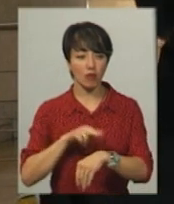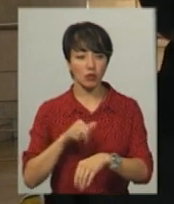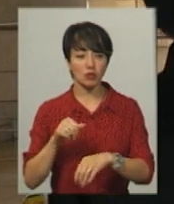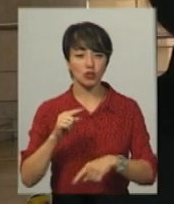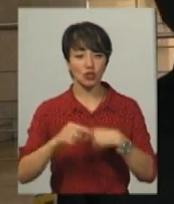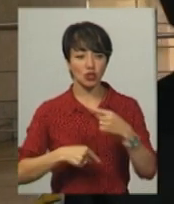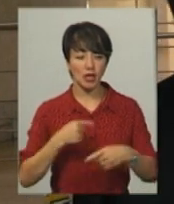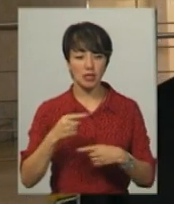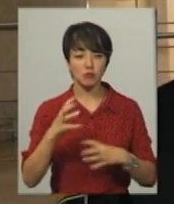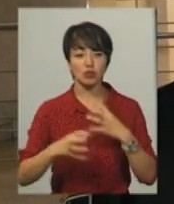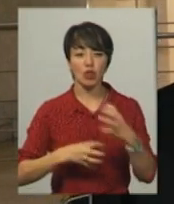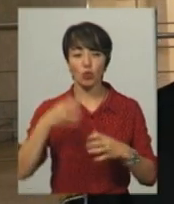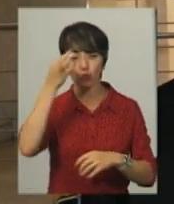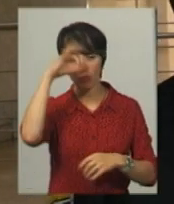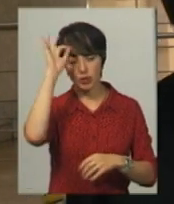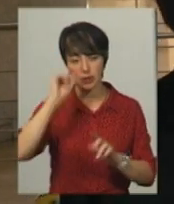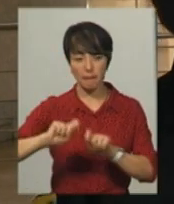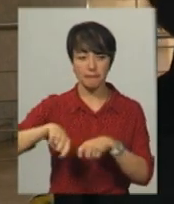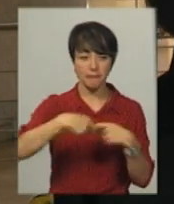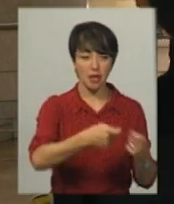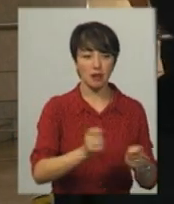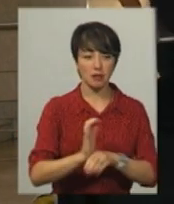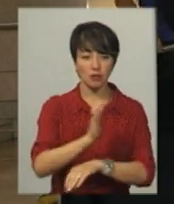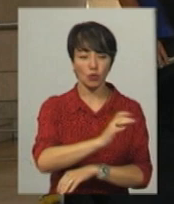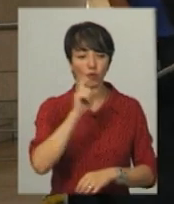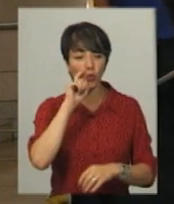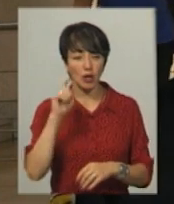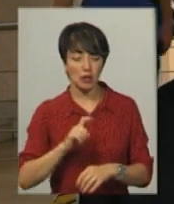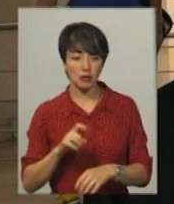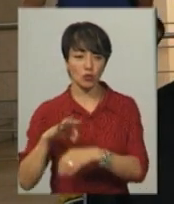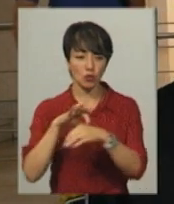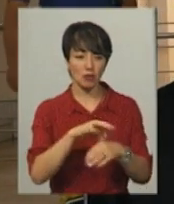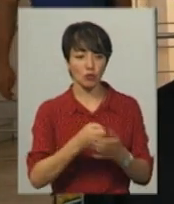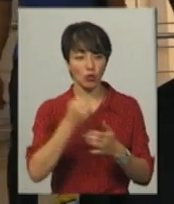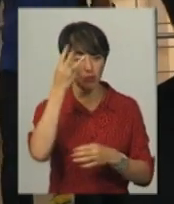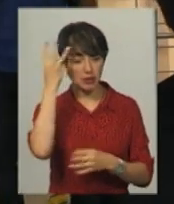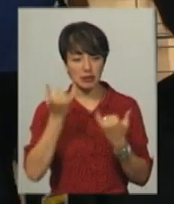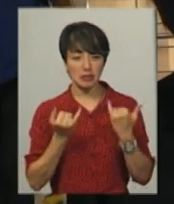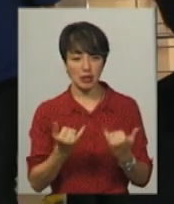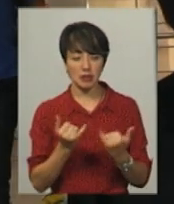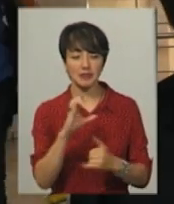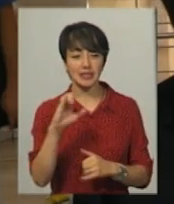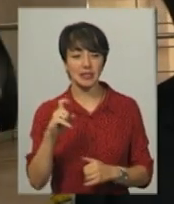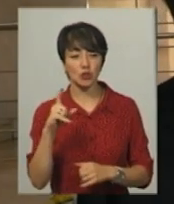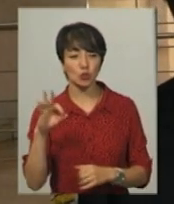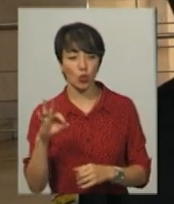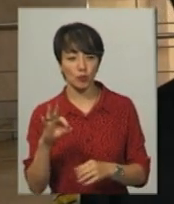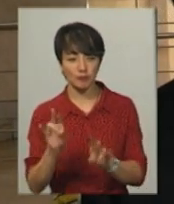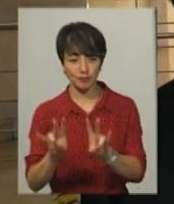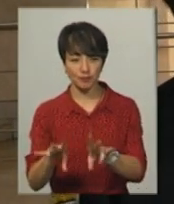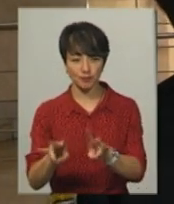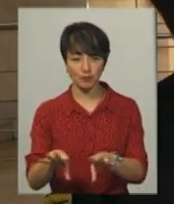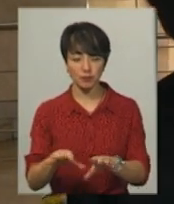і через Інтерпол був переданий, екстрадований до України і доставлений до Хмельницького. Наразі він перебуває в ізоляторі тимчасового